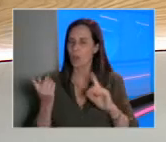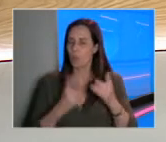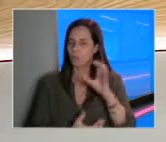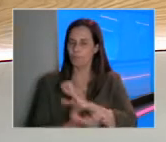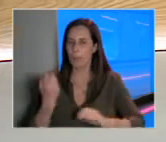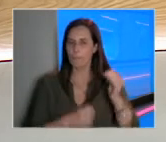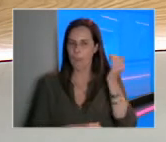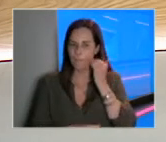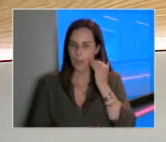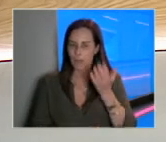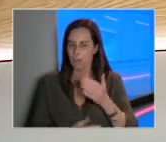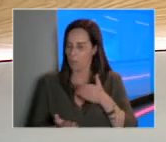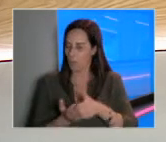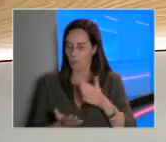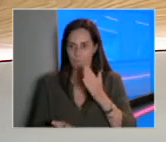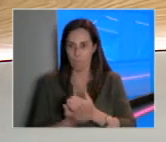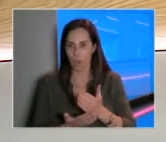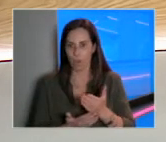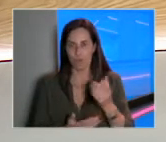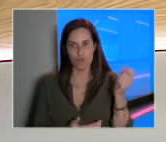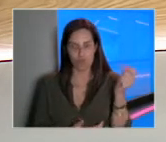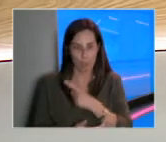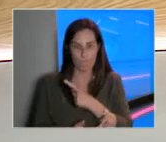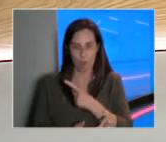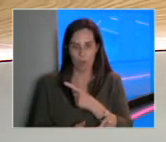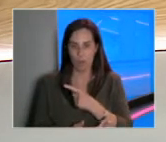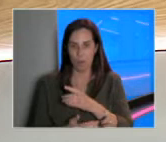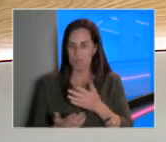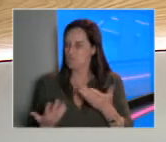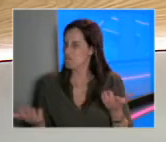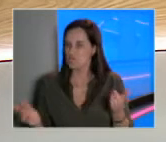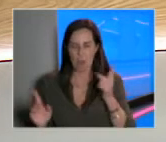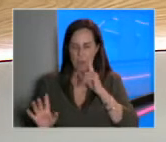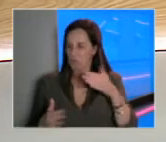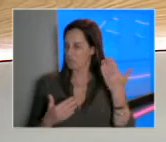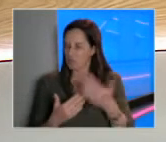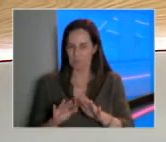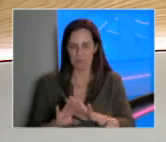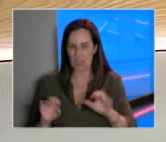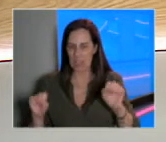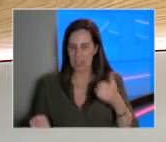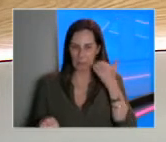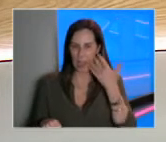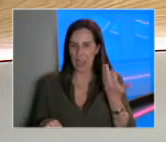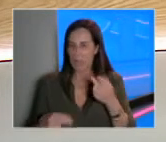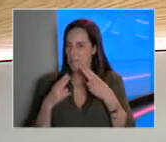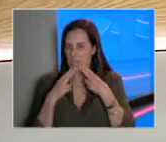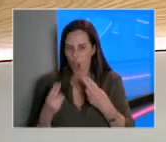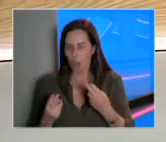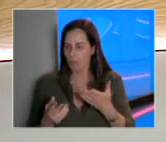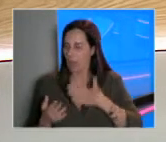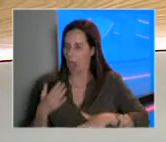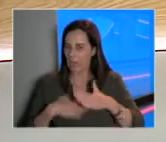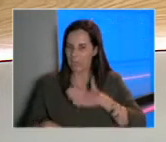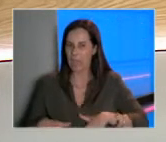המהומות בארצות הברית שנמשכות כבר שבוע בינתיים, ללא שום סימן של הנשיא טראמפ. יש איזשהו פתרון שירגיע